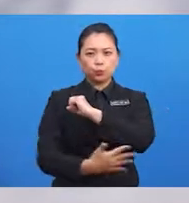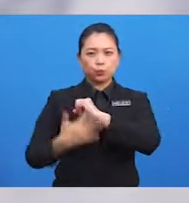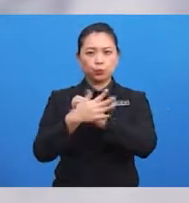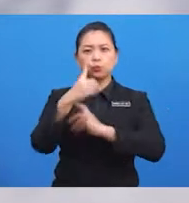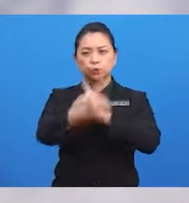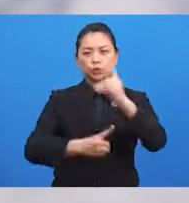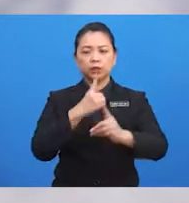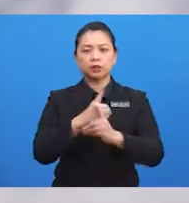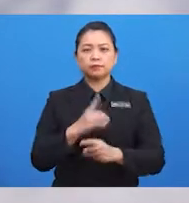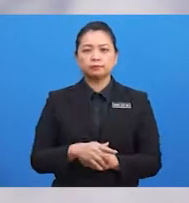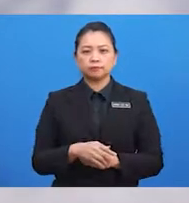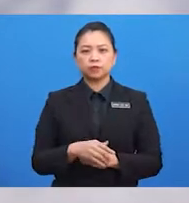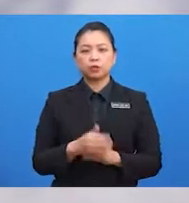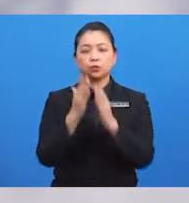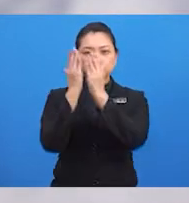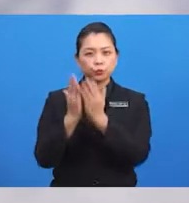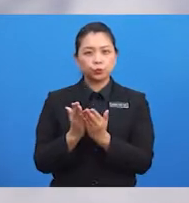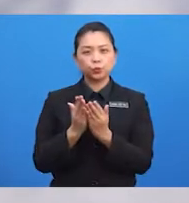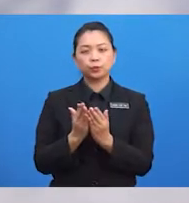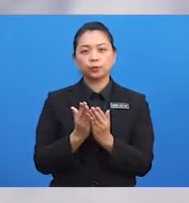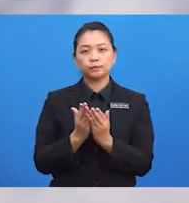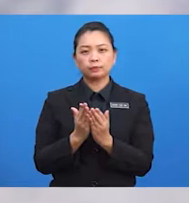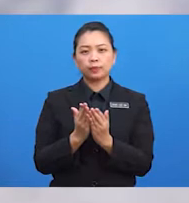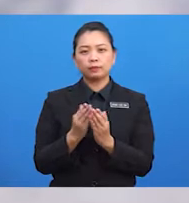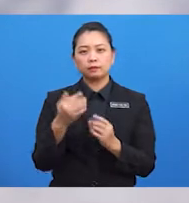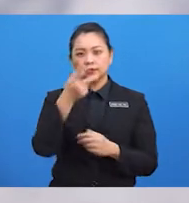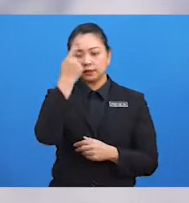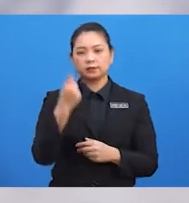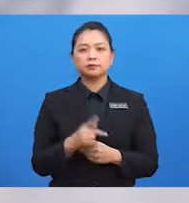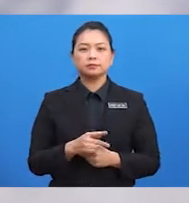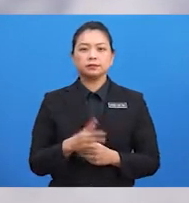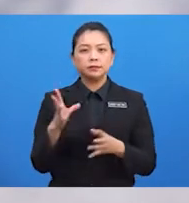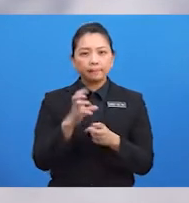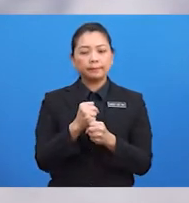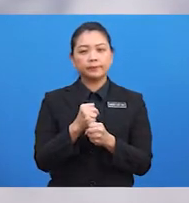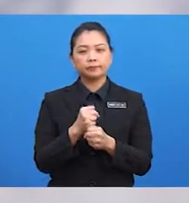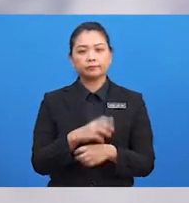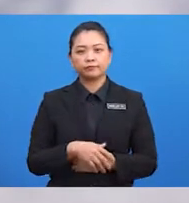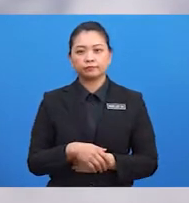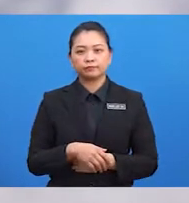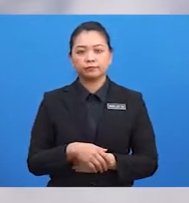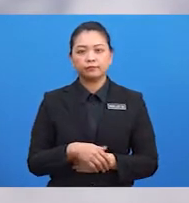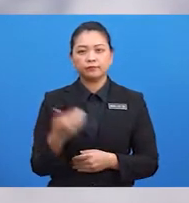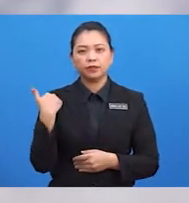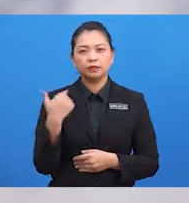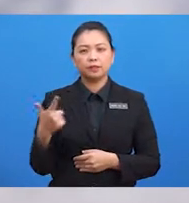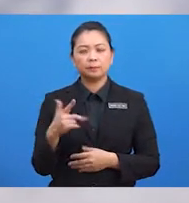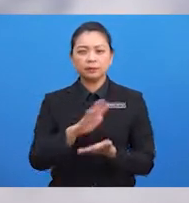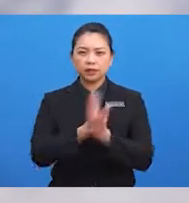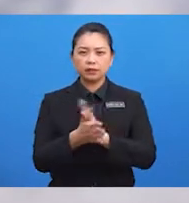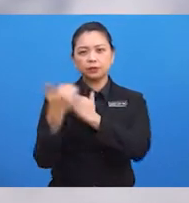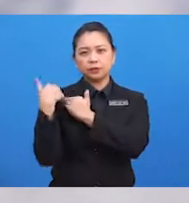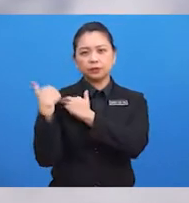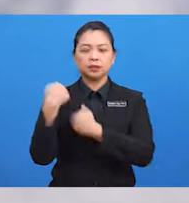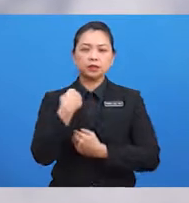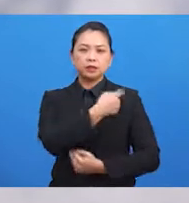kehadrat Ilahi kerana menganugerahkan nikmat ini. Adalah menjadi tanggungjawab